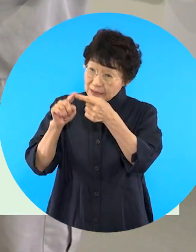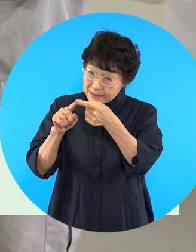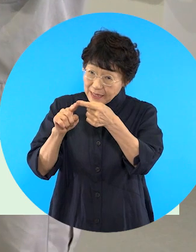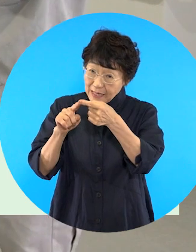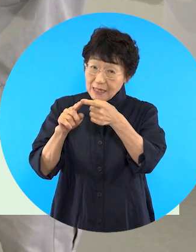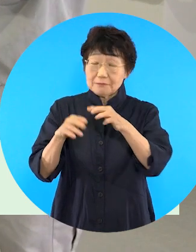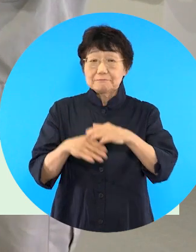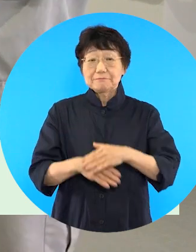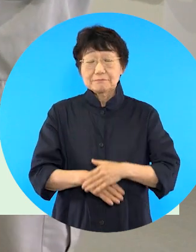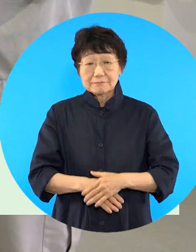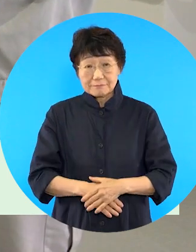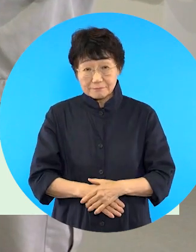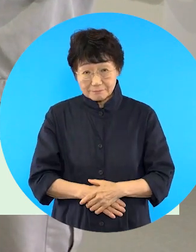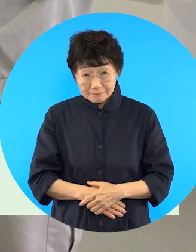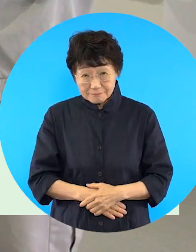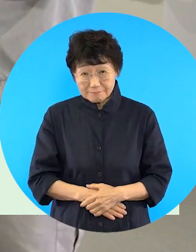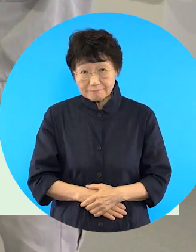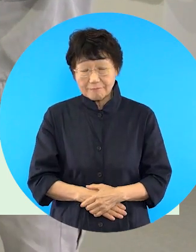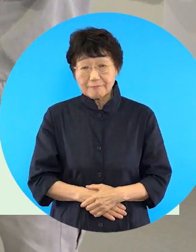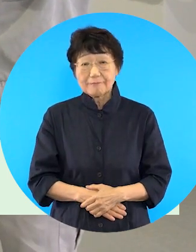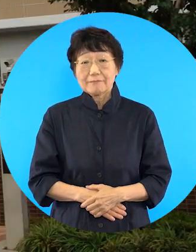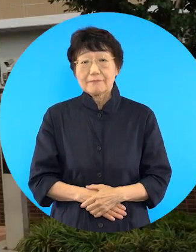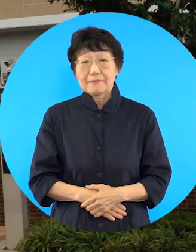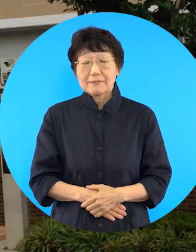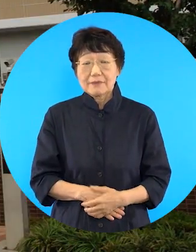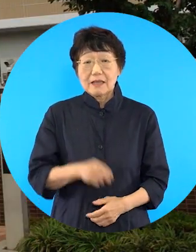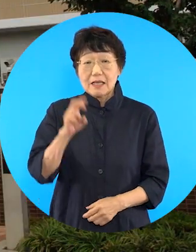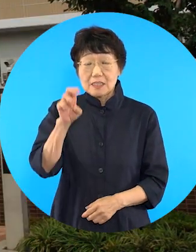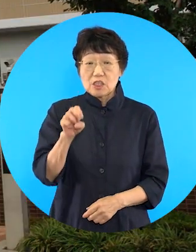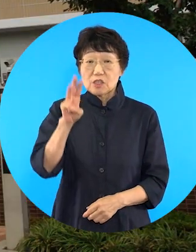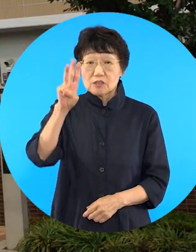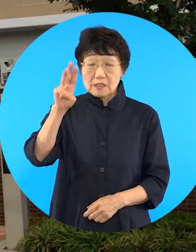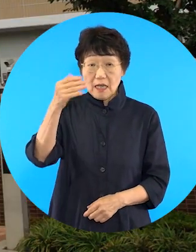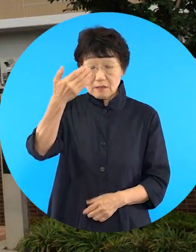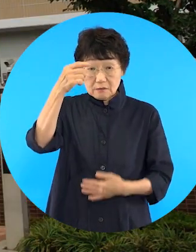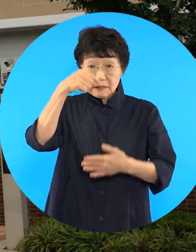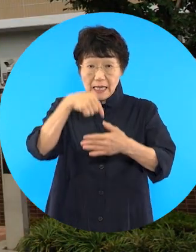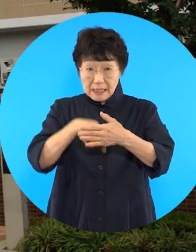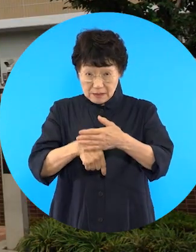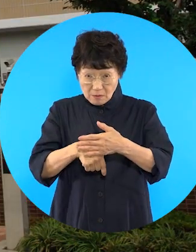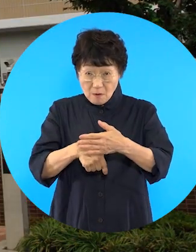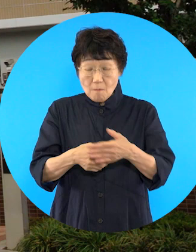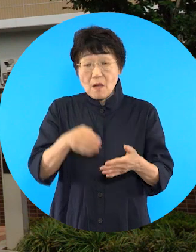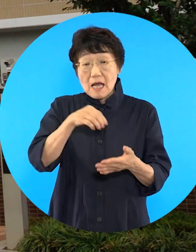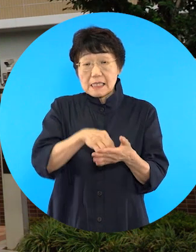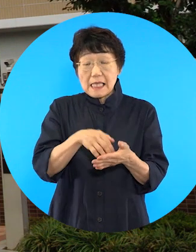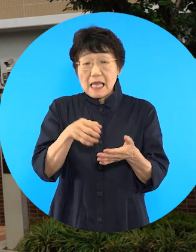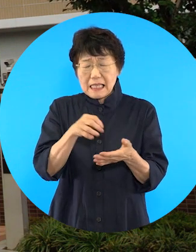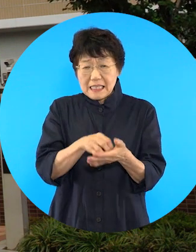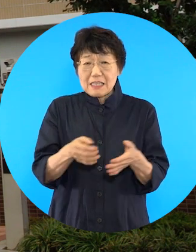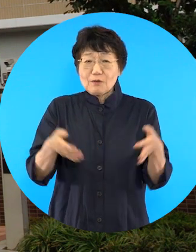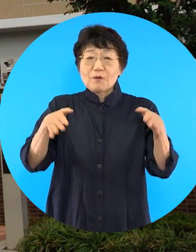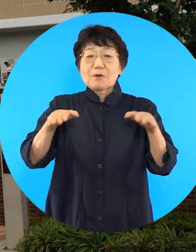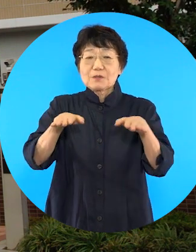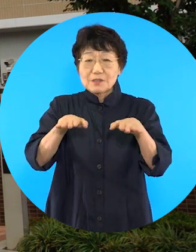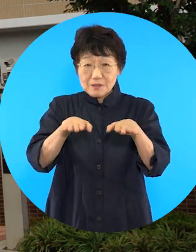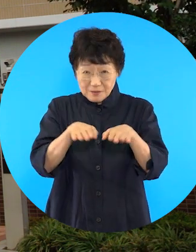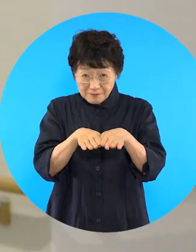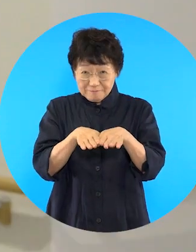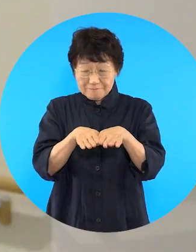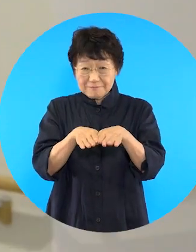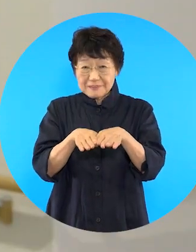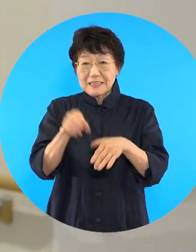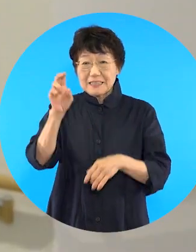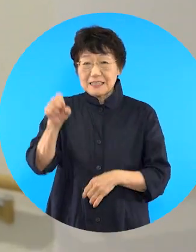大正解です。 当たりました。 はい、練馬清掃工場は21ある清掃工場のう